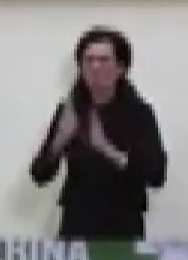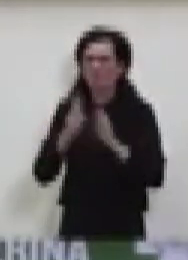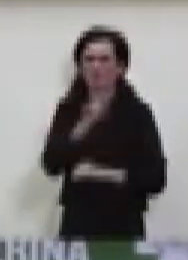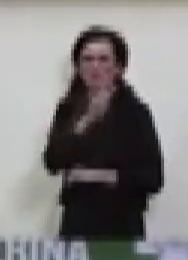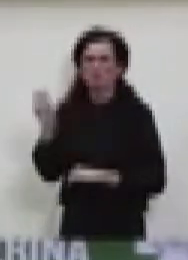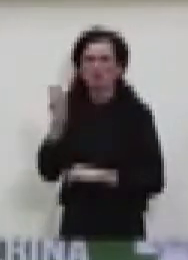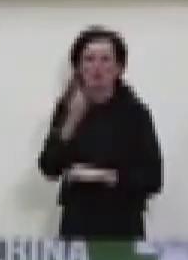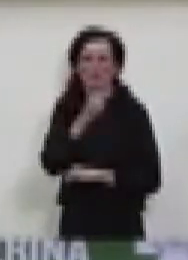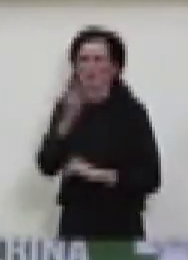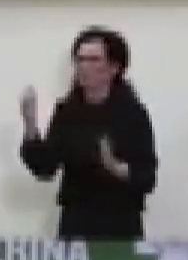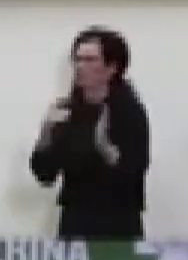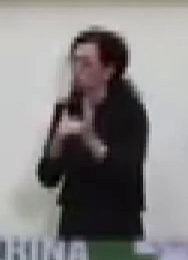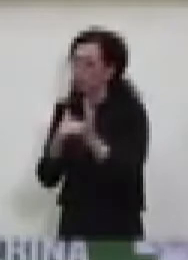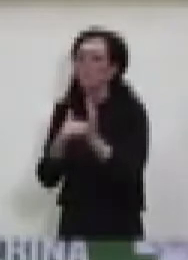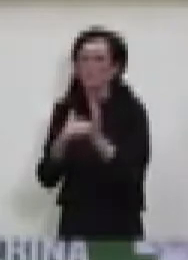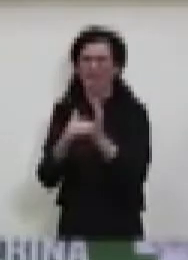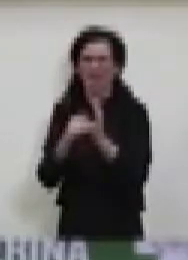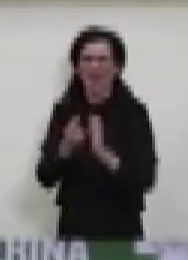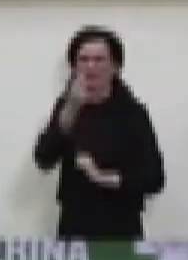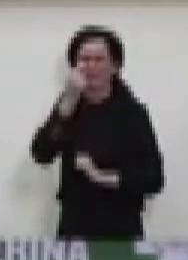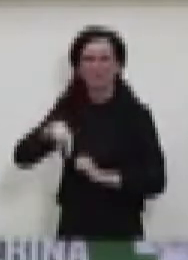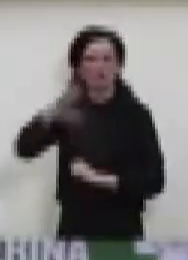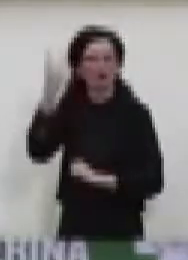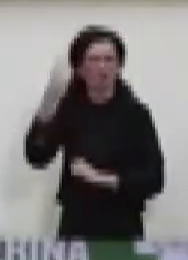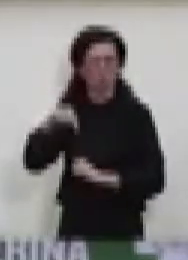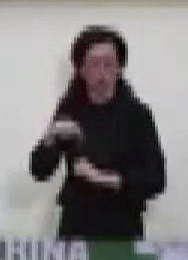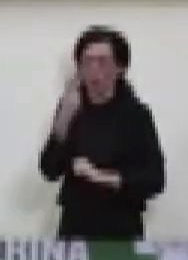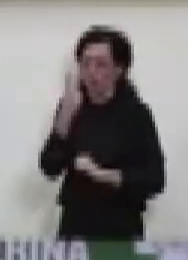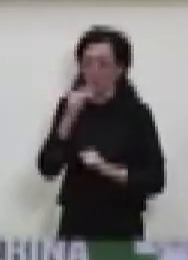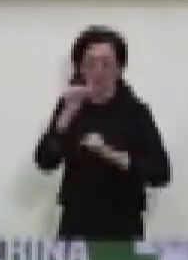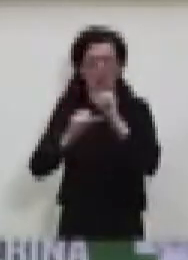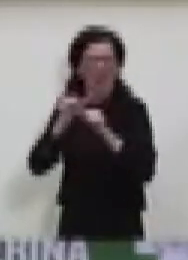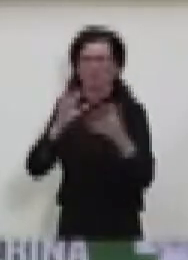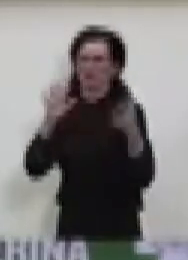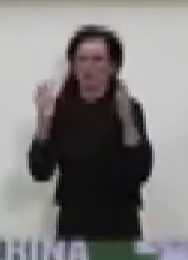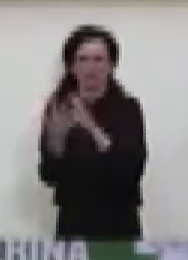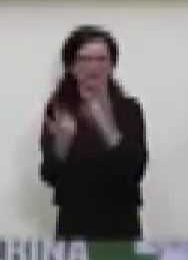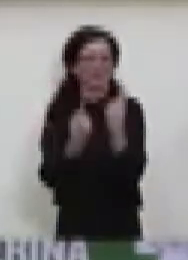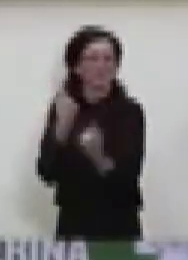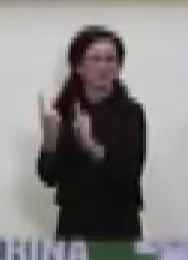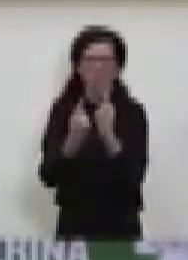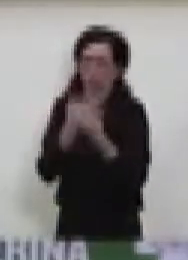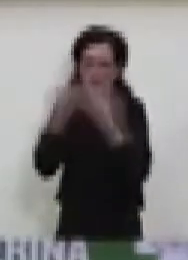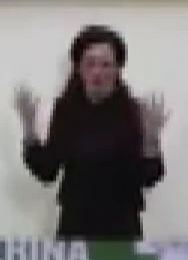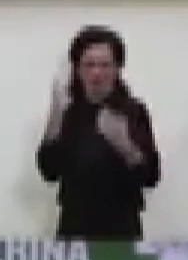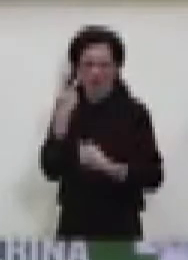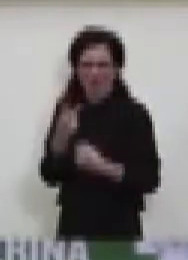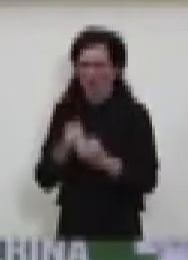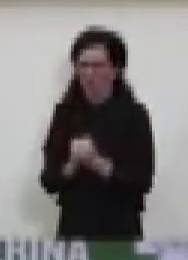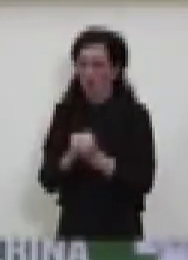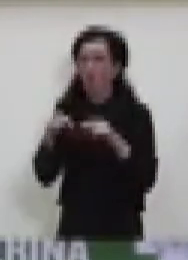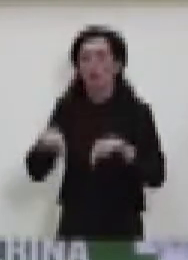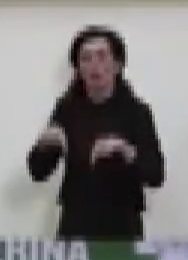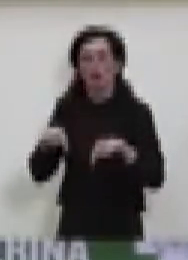variabilità giornaliera oggi per esempio sono stati eseguiti nel